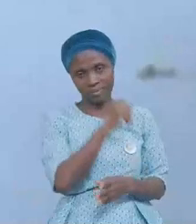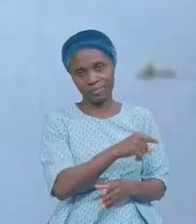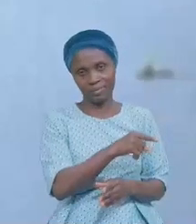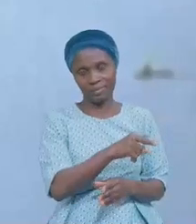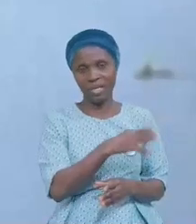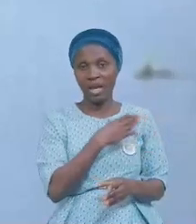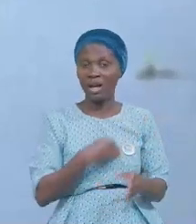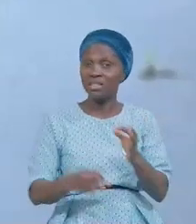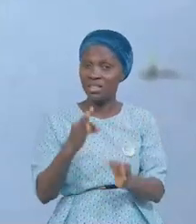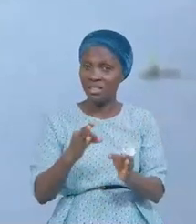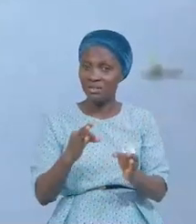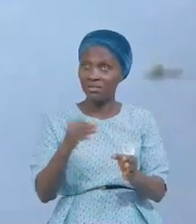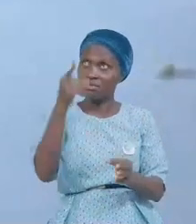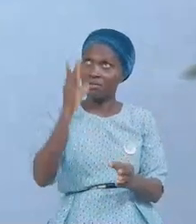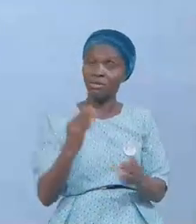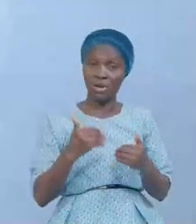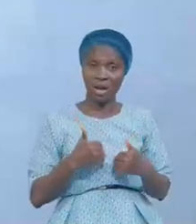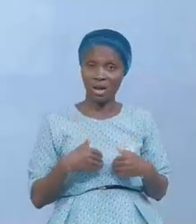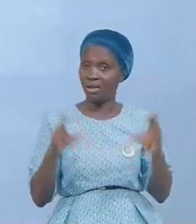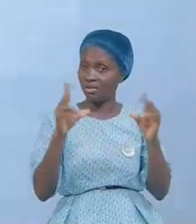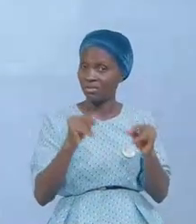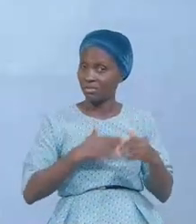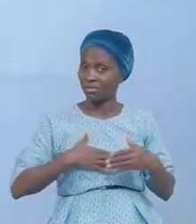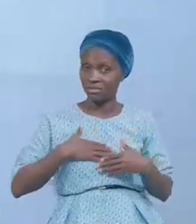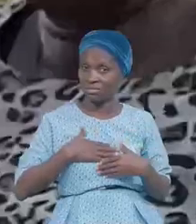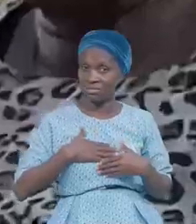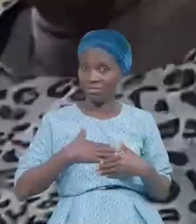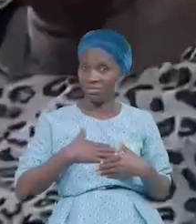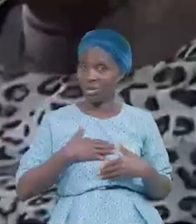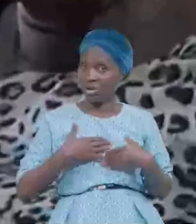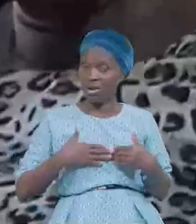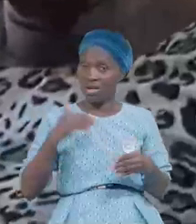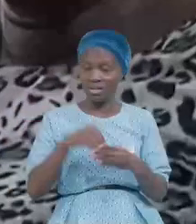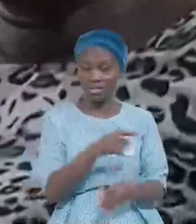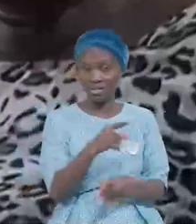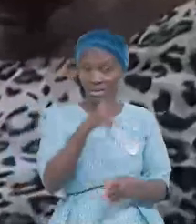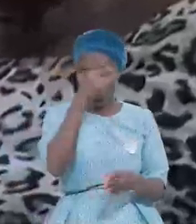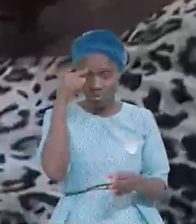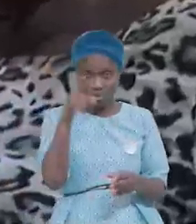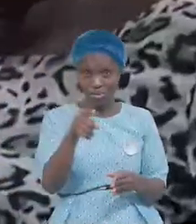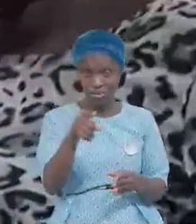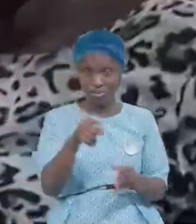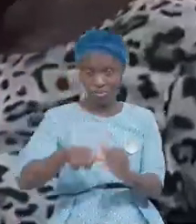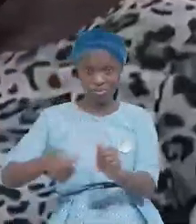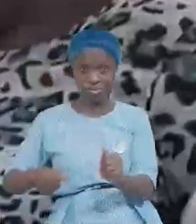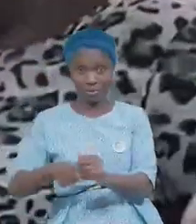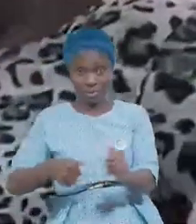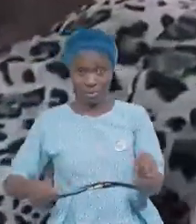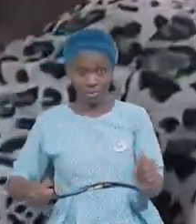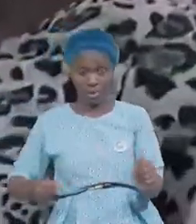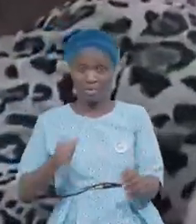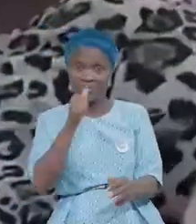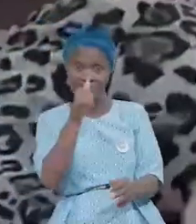Et si Dieu n'a pas de plaisir en toi, parce que tu t'es retiré en privé et tu es